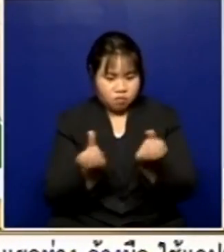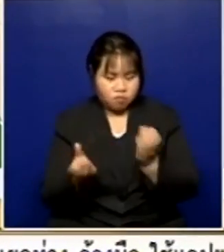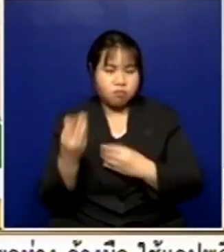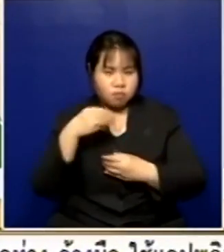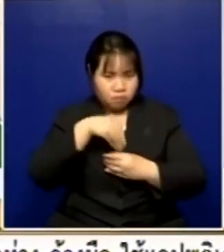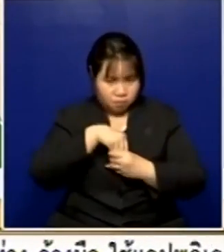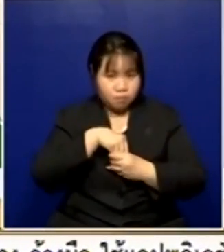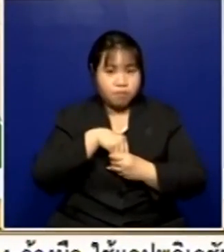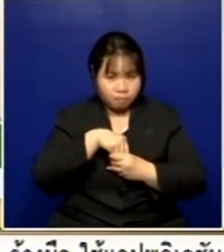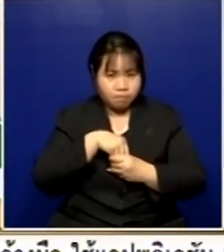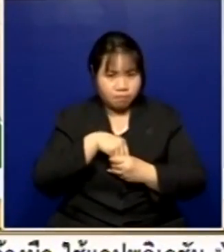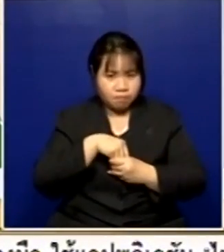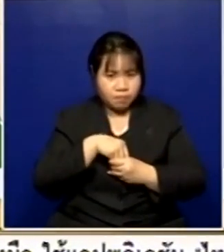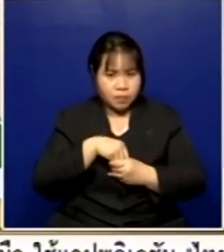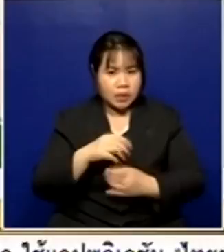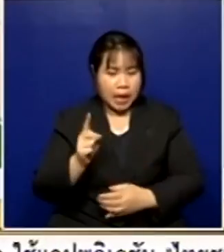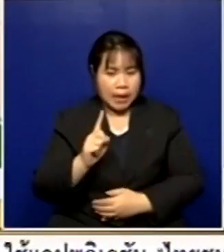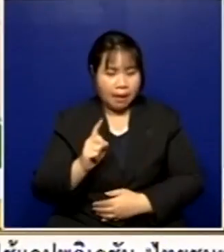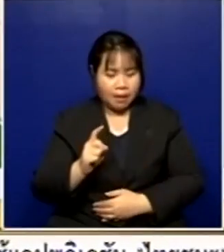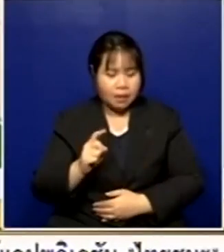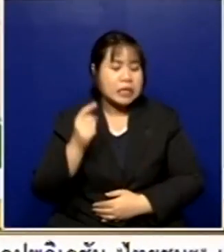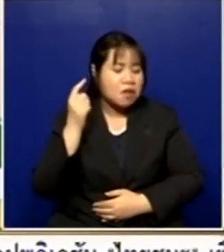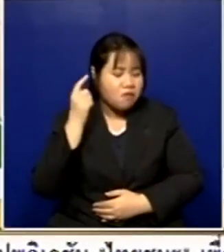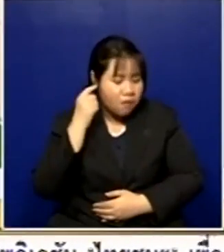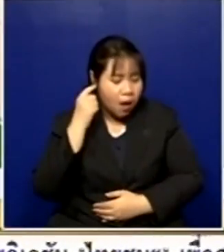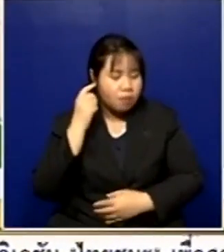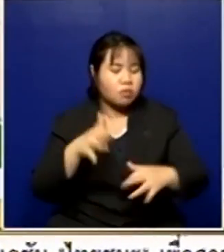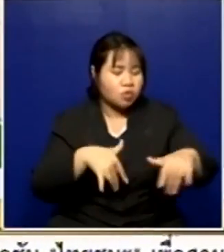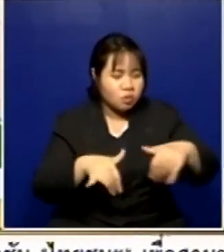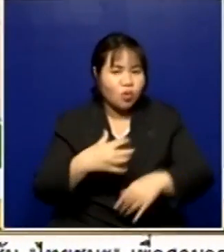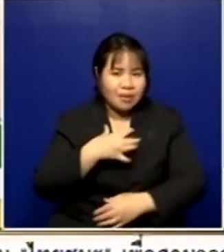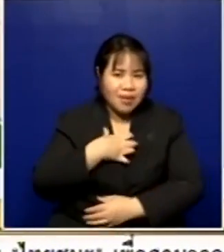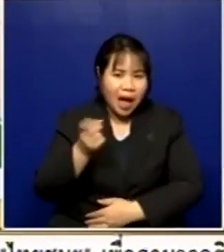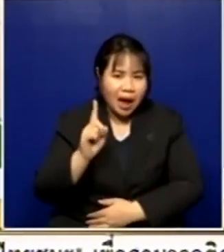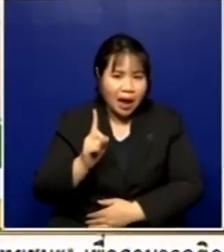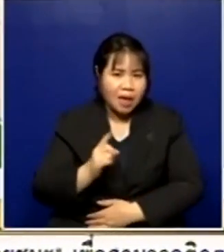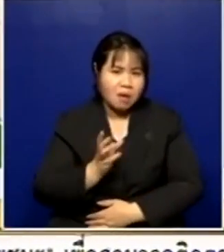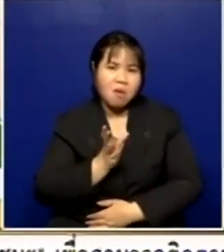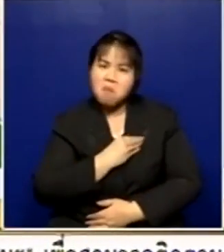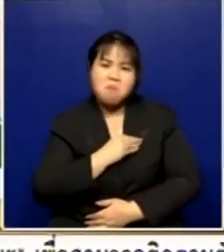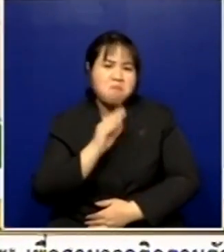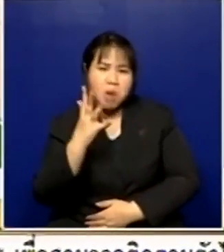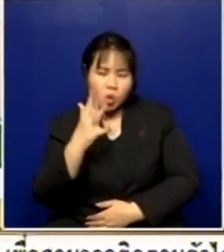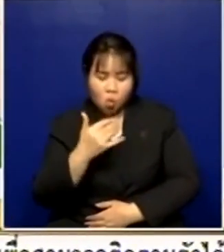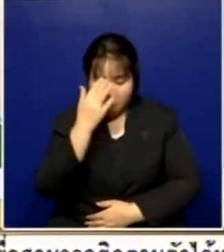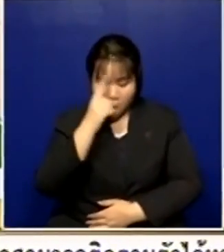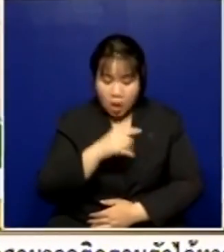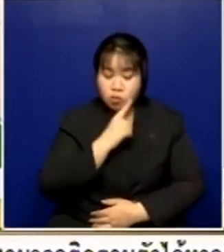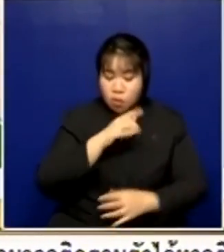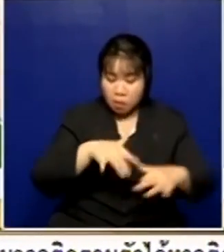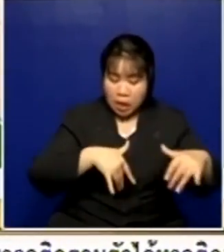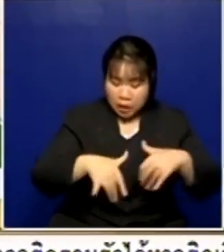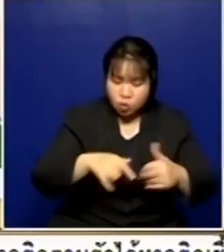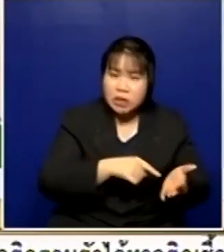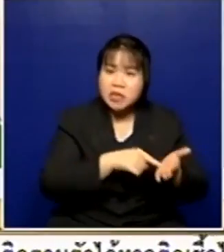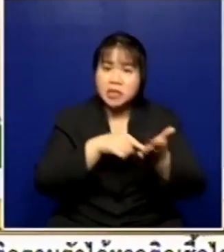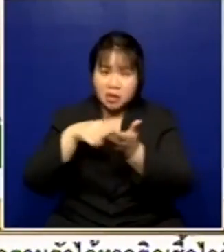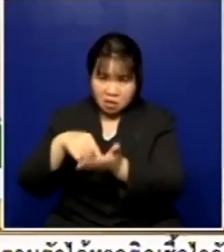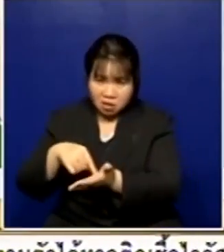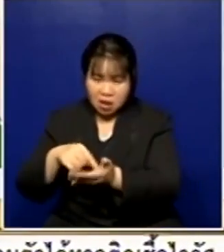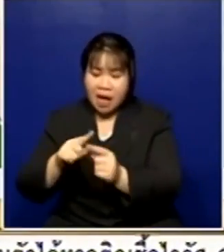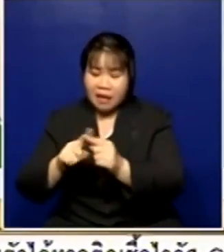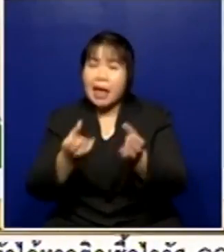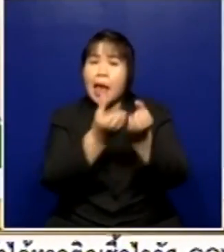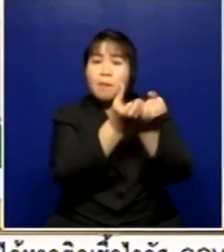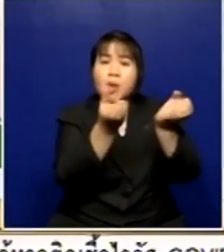เพียงพอที่จะได้ยินเสียงของประชาชนไม่กลัวที่จะให้ข้อเสนอของประชาชนซึ่งไม่มีอยู่ในร่างฉบับ